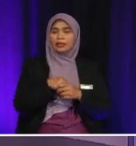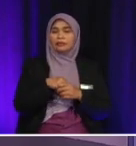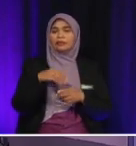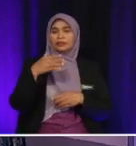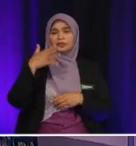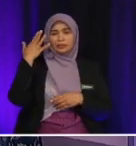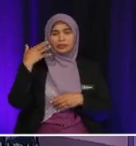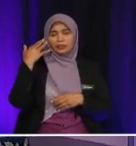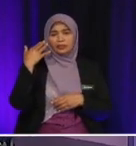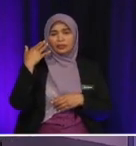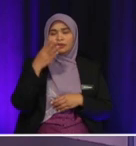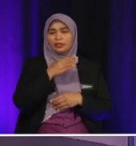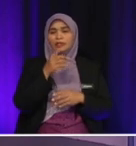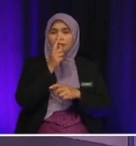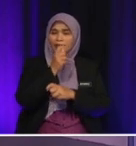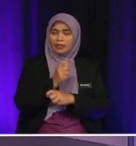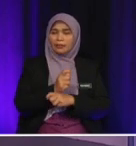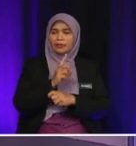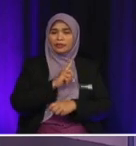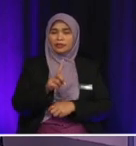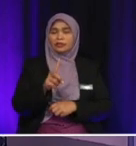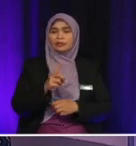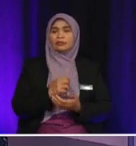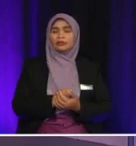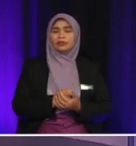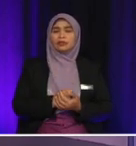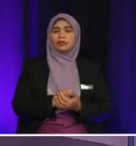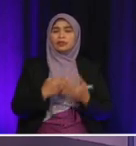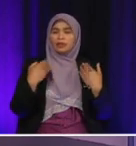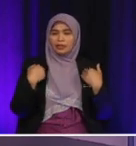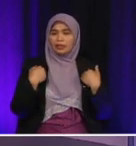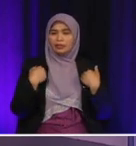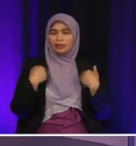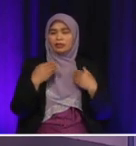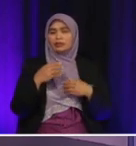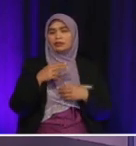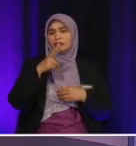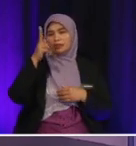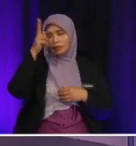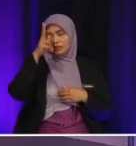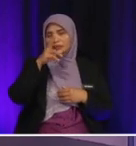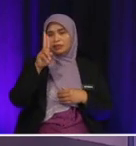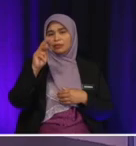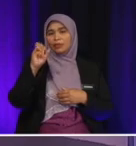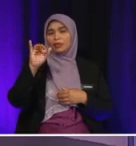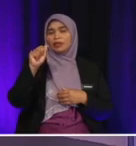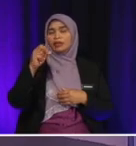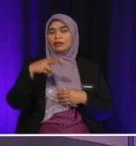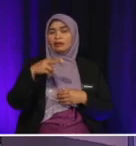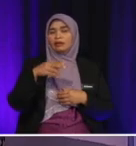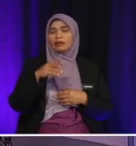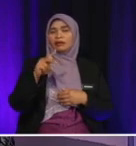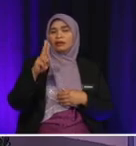dan tamadun Islam yang anda telah pun pelajari iaitu khulafa Rasyidin kerajaan Umayyah kerajaan Abbasiyah